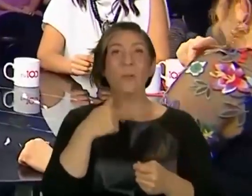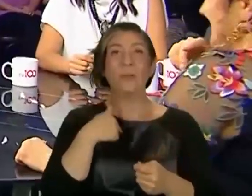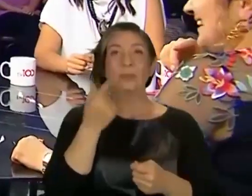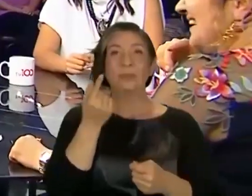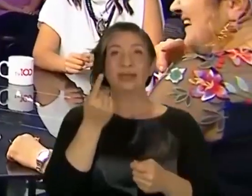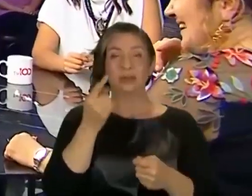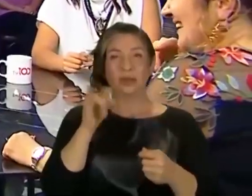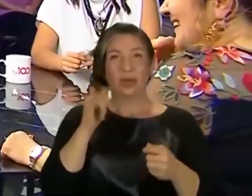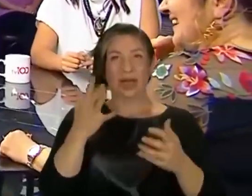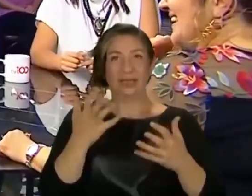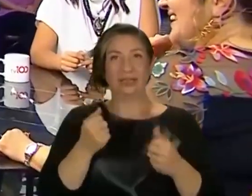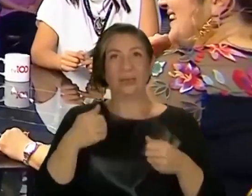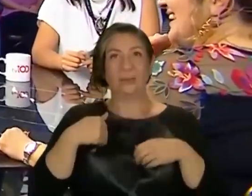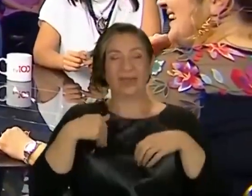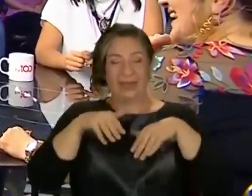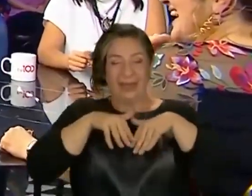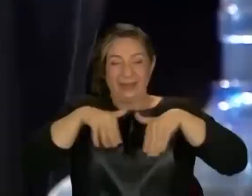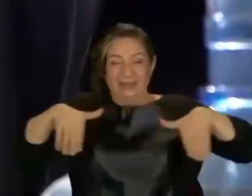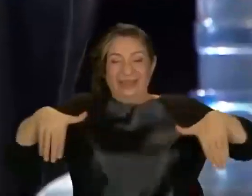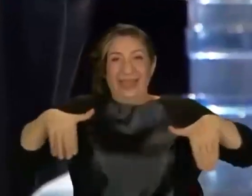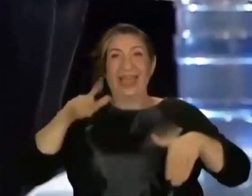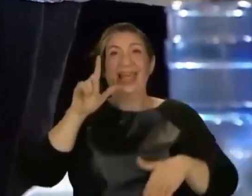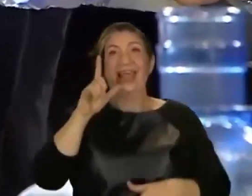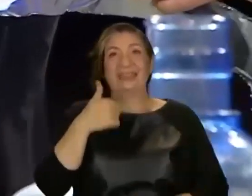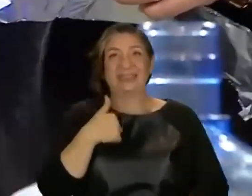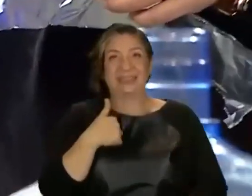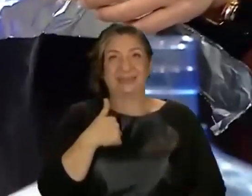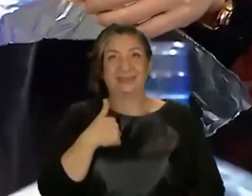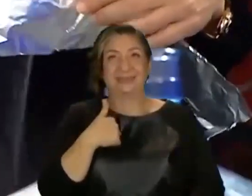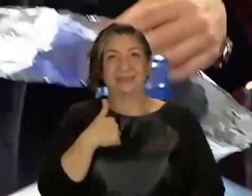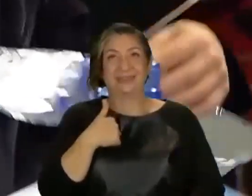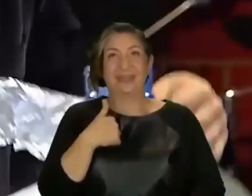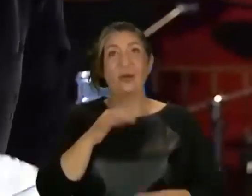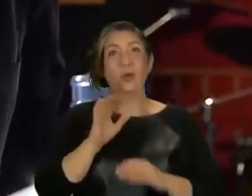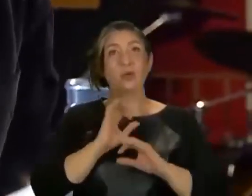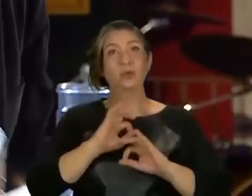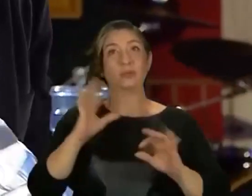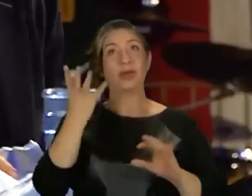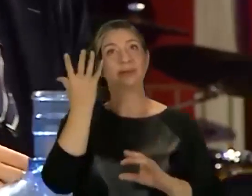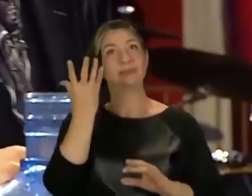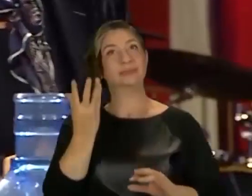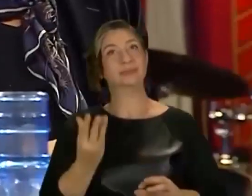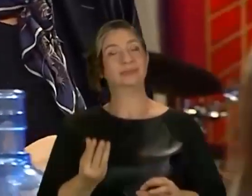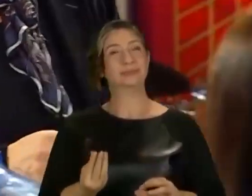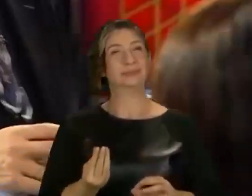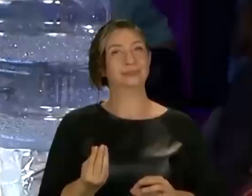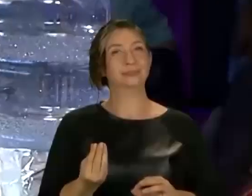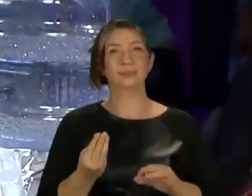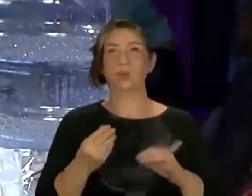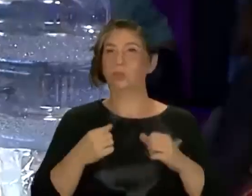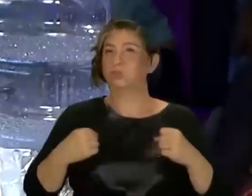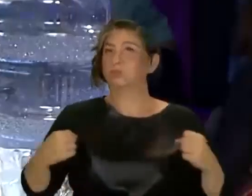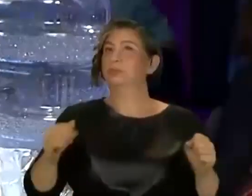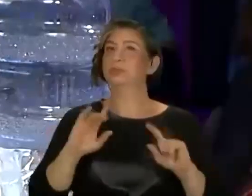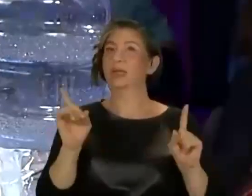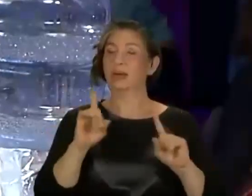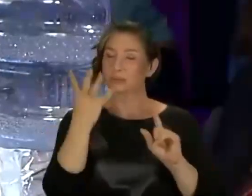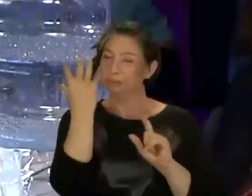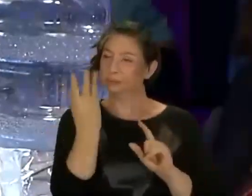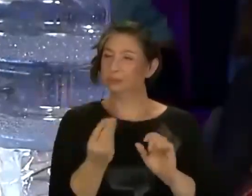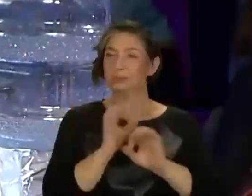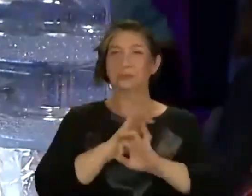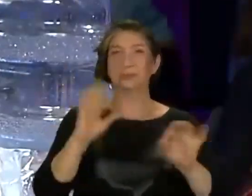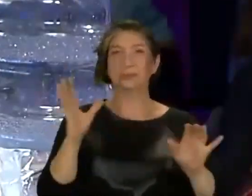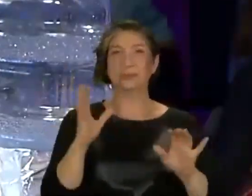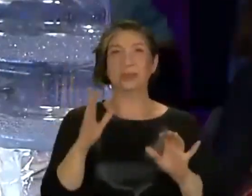de biraz kilo alınca bana da gerekiyor. İnanılmaz fit duruyorsunuz. Nasıl duruyorum? Formun nasılsınız? Bir